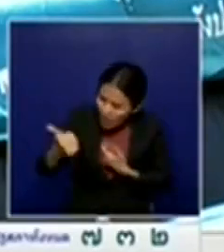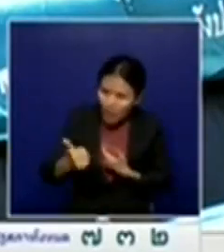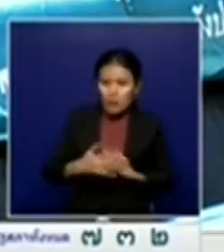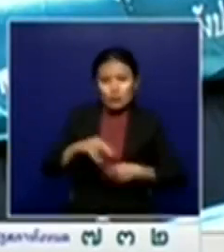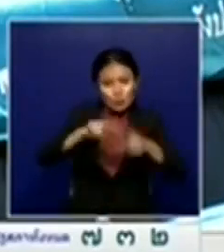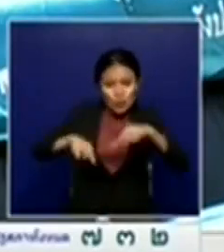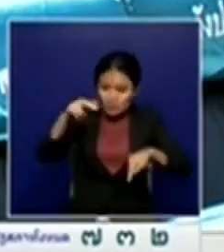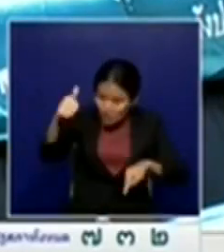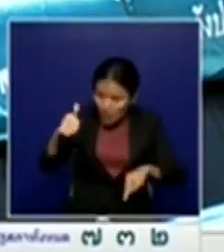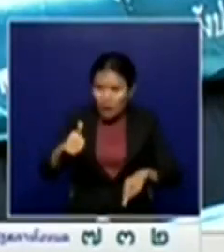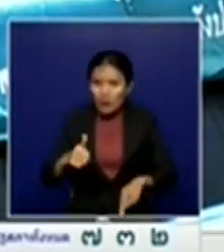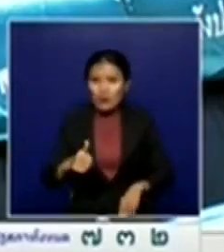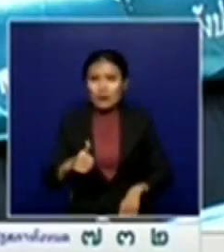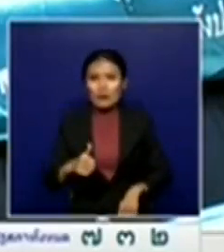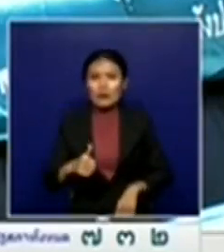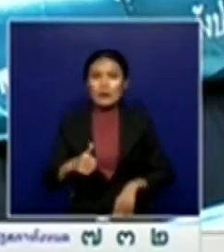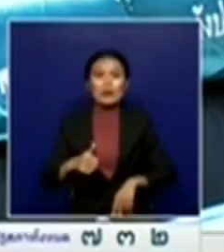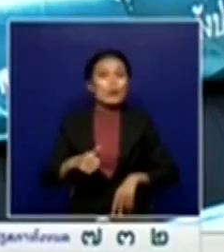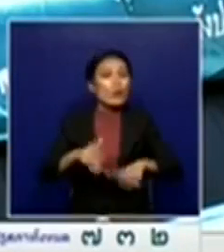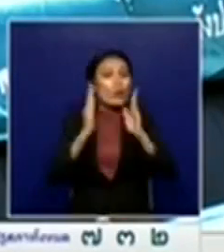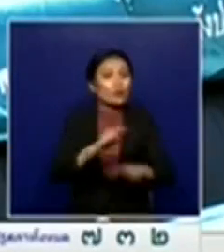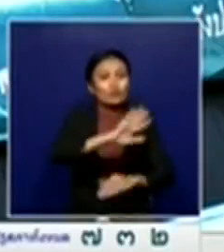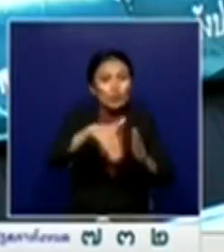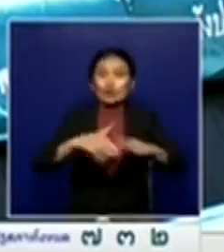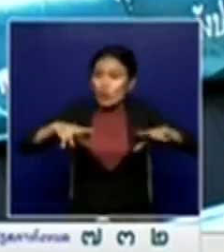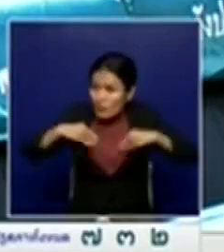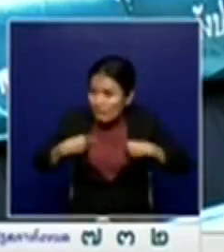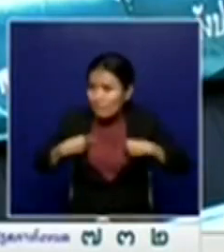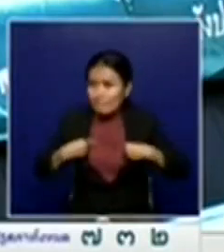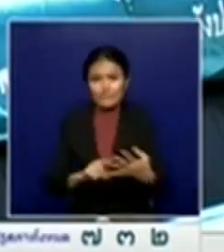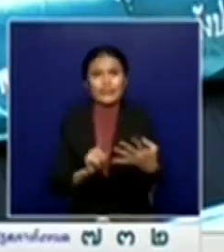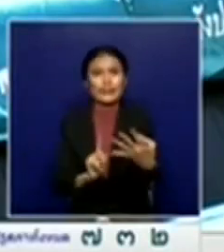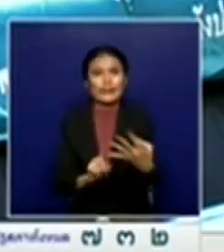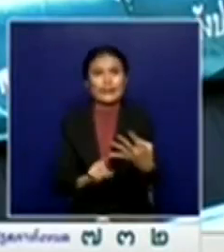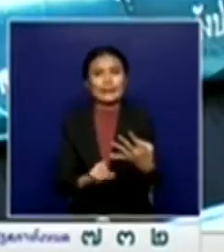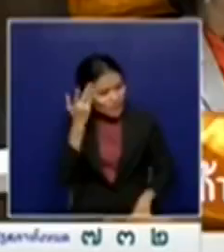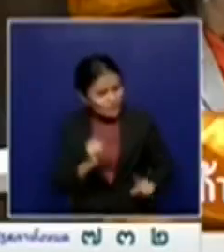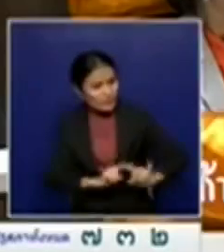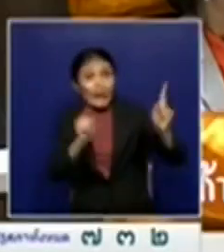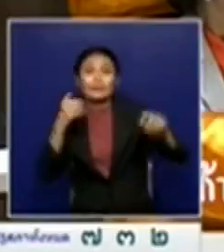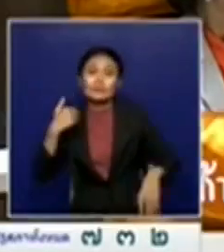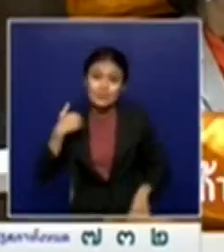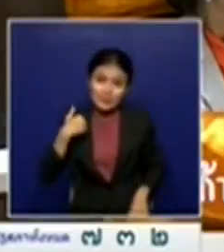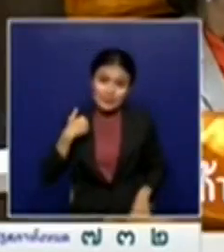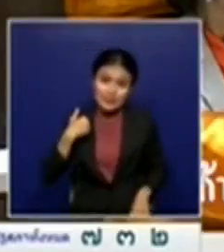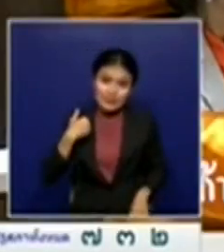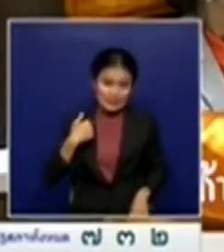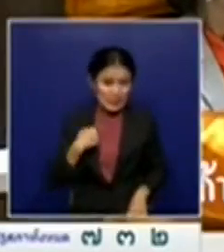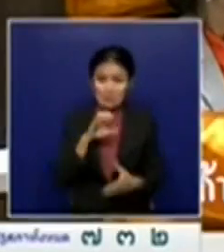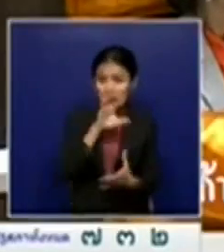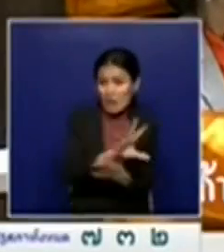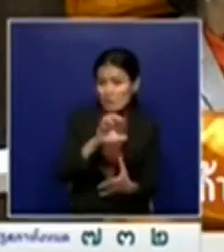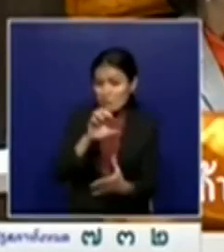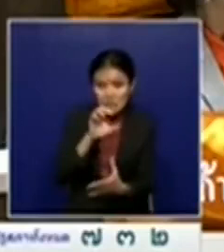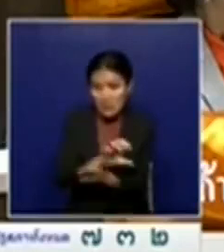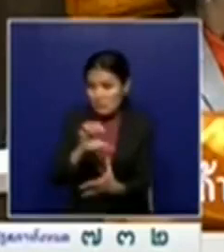ใสประชามติเป็นที่ยอมรับนี่ก็อาจจะเป็นทางออกของประเทศไทย เราไม่สามารถที่จะ